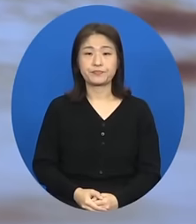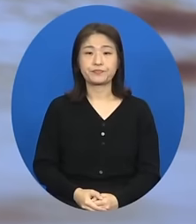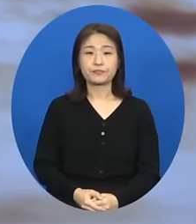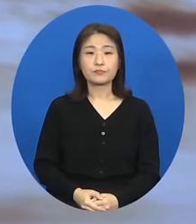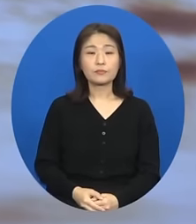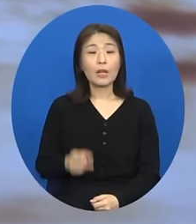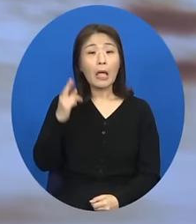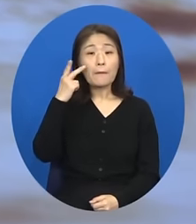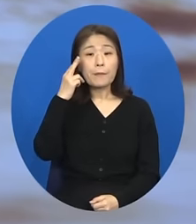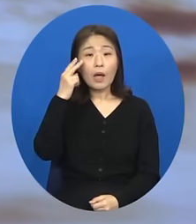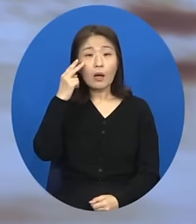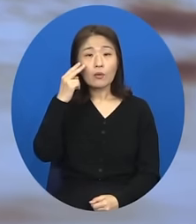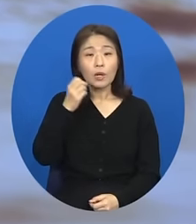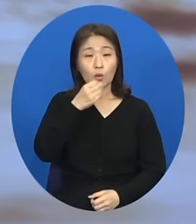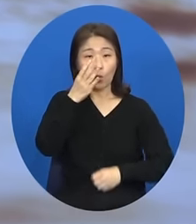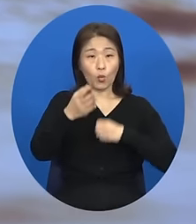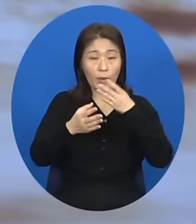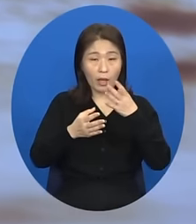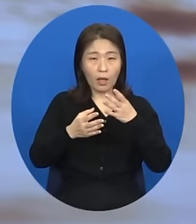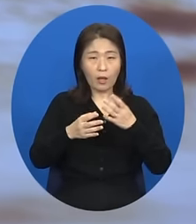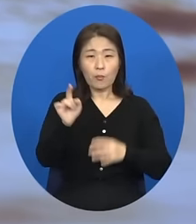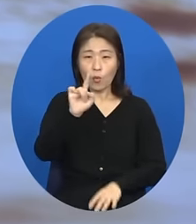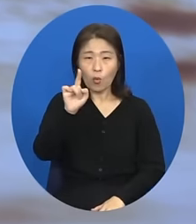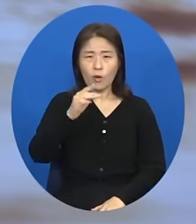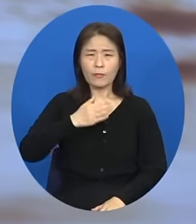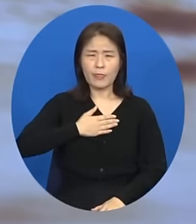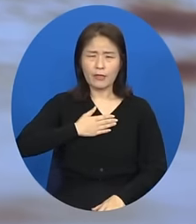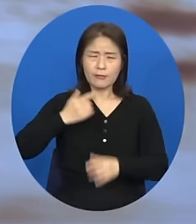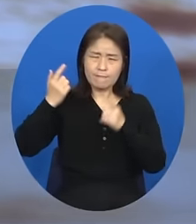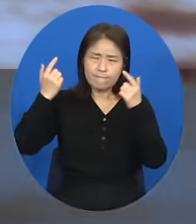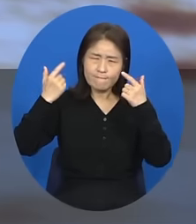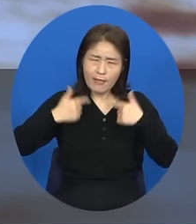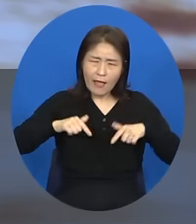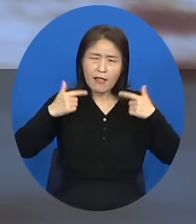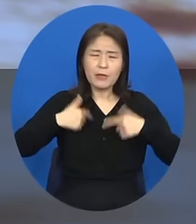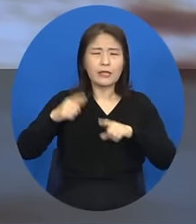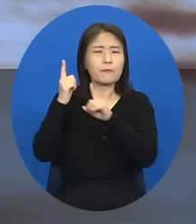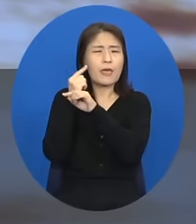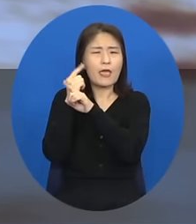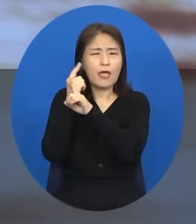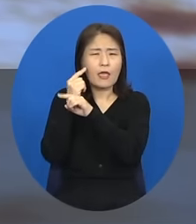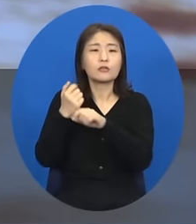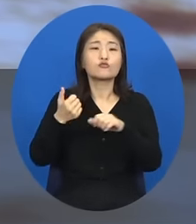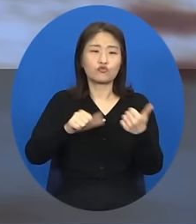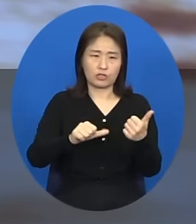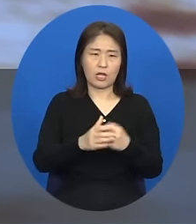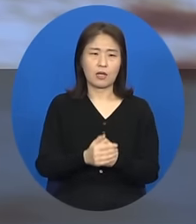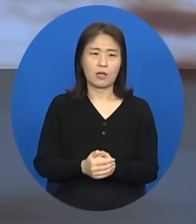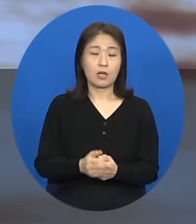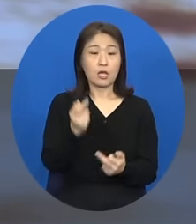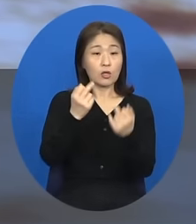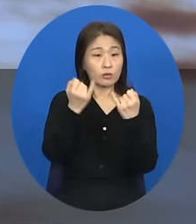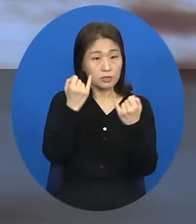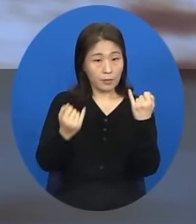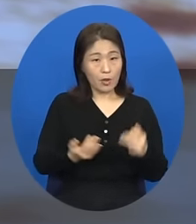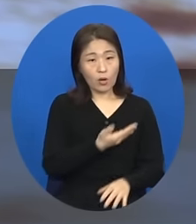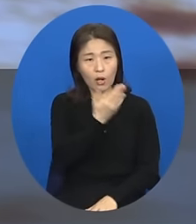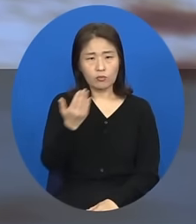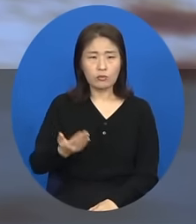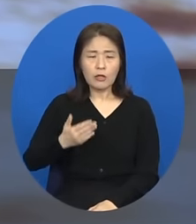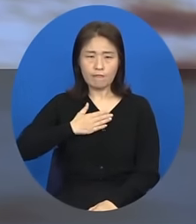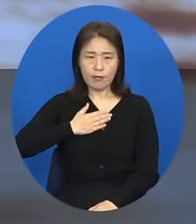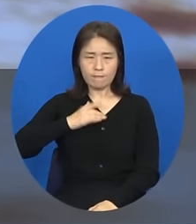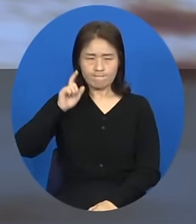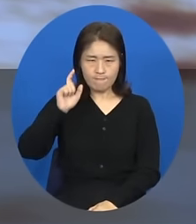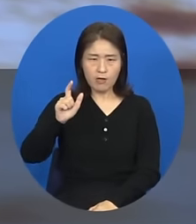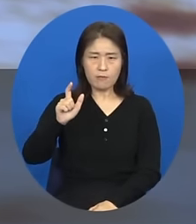나는 날마다 죽습니다 라는 고백을 합니다. 고린도전서 15장 31절에 형제자매 여러분, 나는 감히